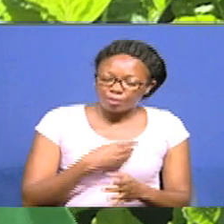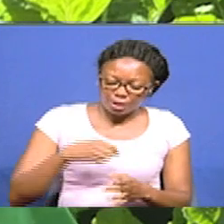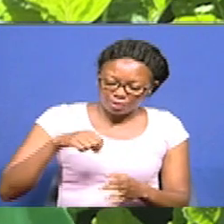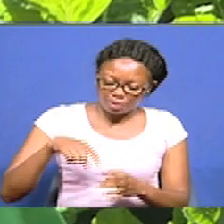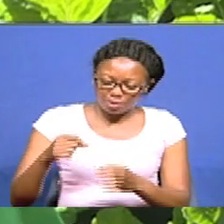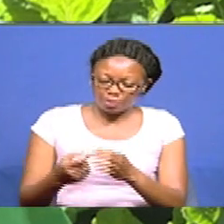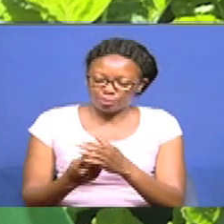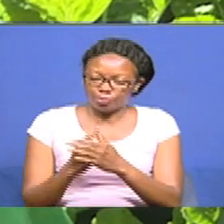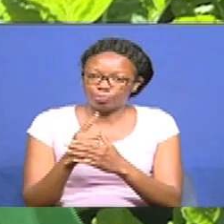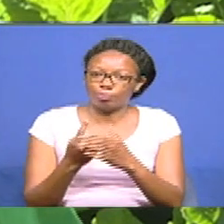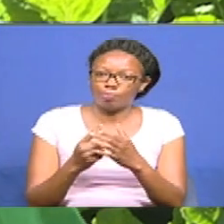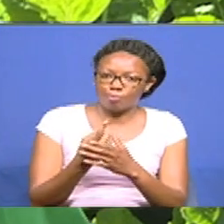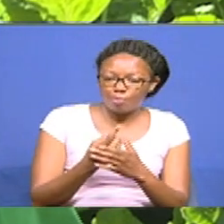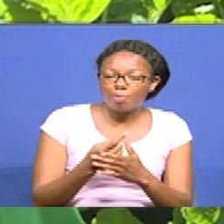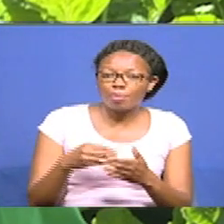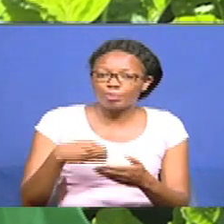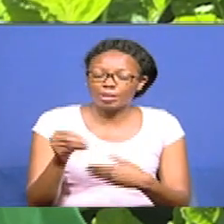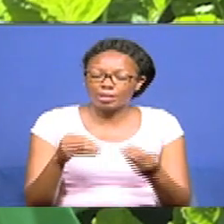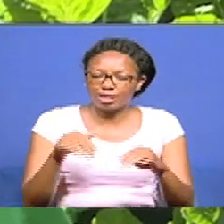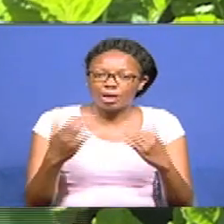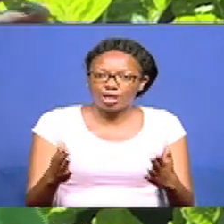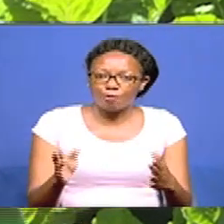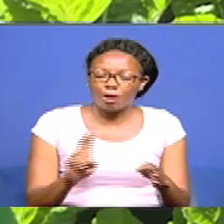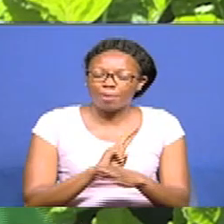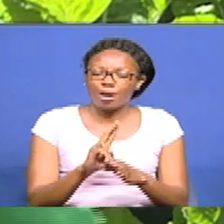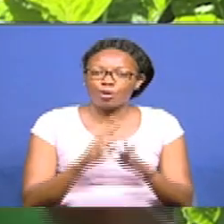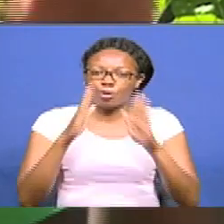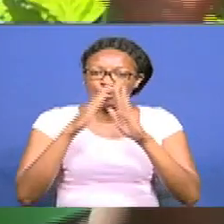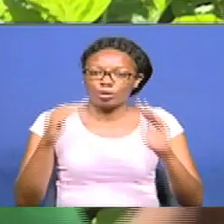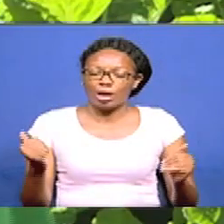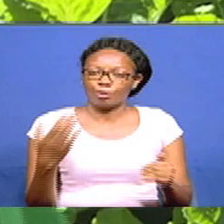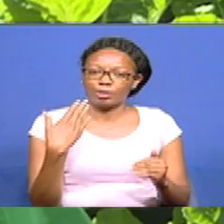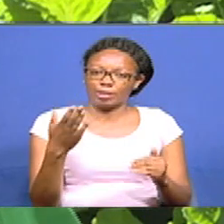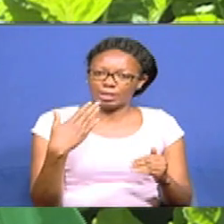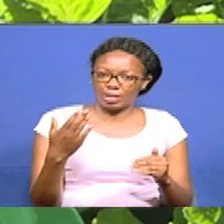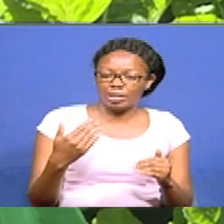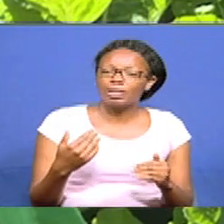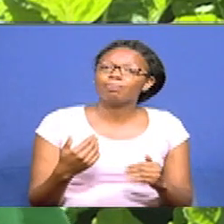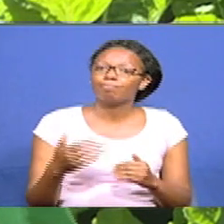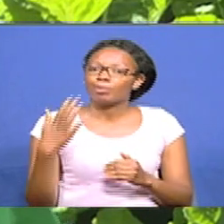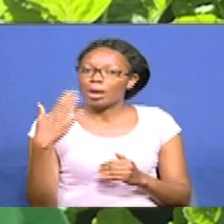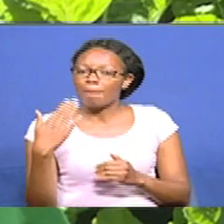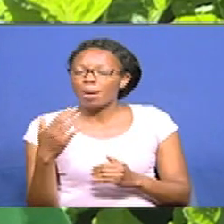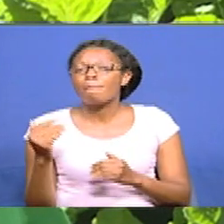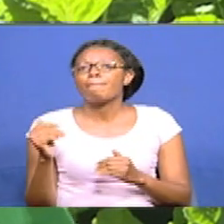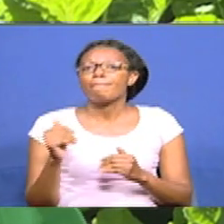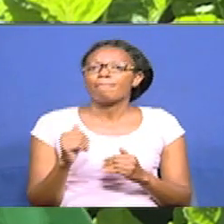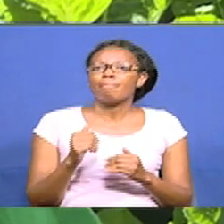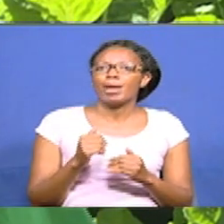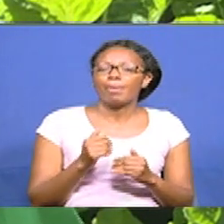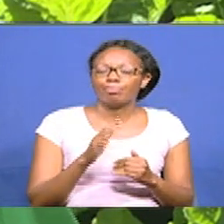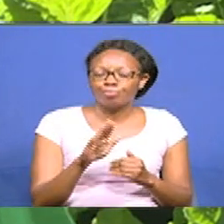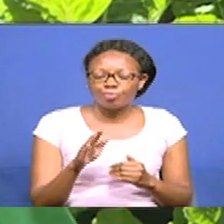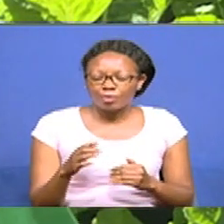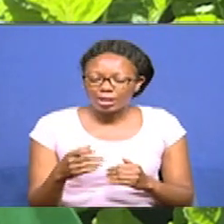wale wakulima huwa wanatumia greenhouse ama hizi nyumba unaonanga za makaratasi. So kwa